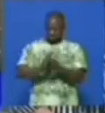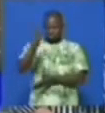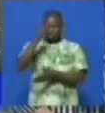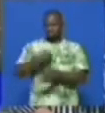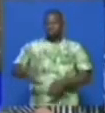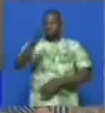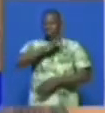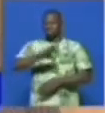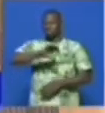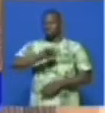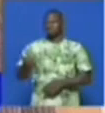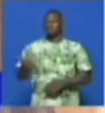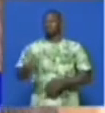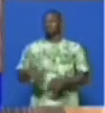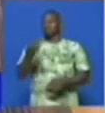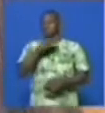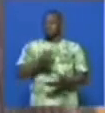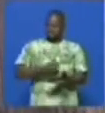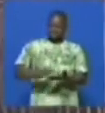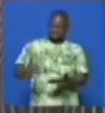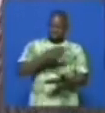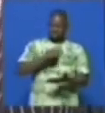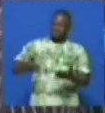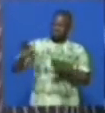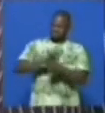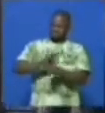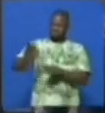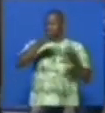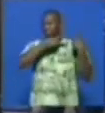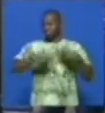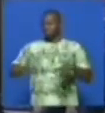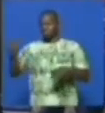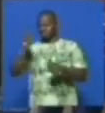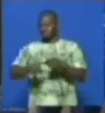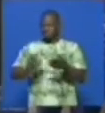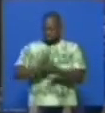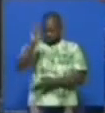avantages à l'inscription et au cours de leur formation à l'Université Aube Nouvelle.